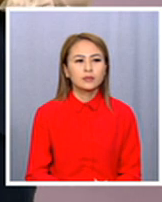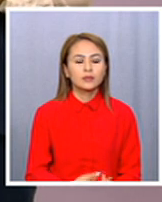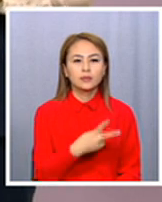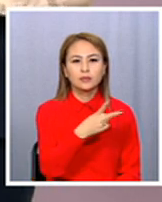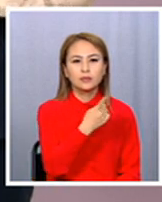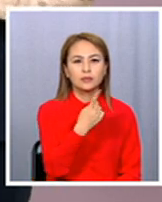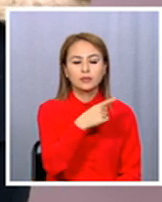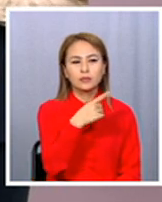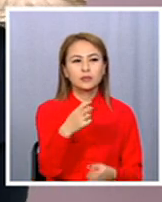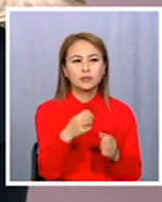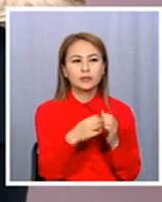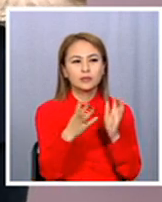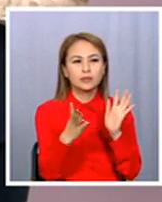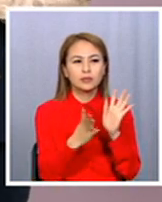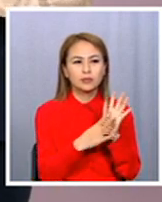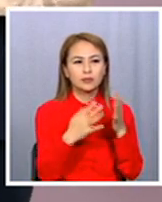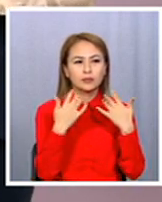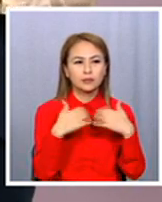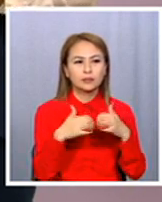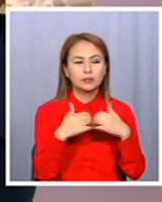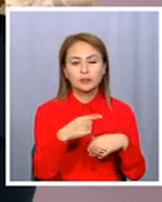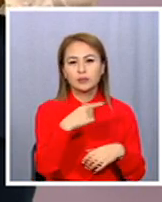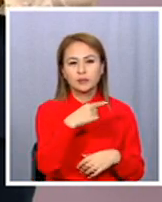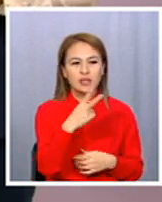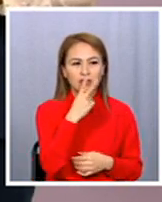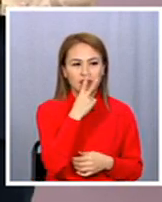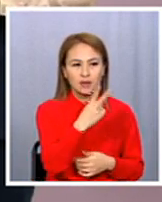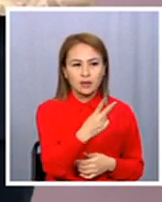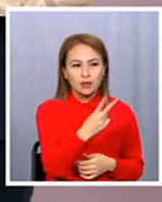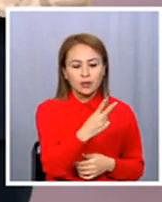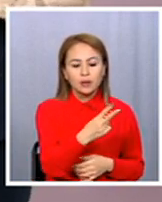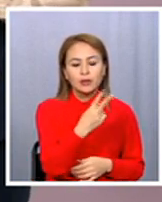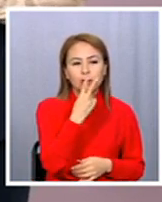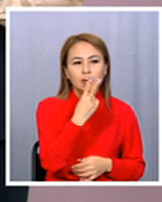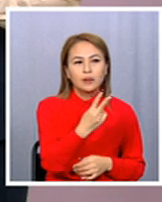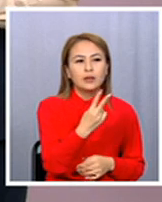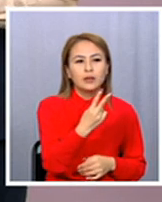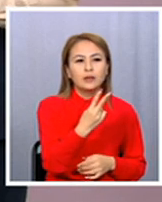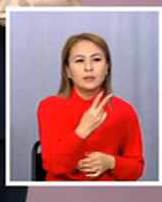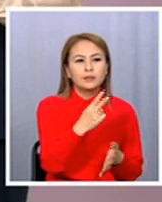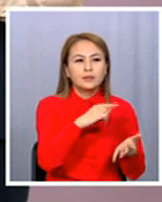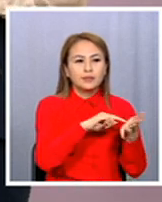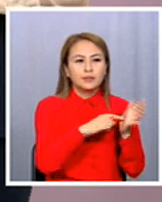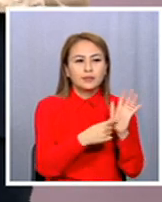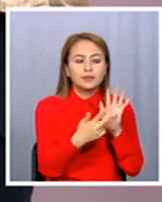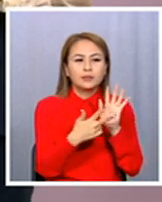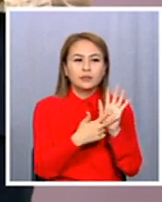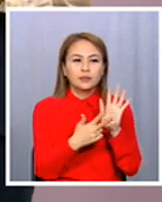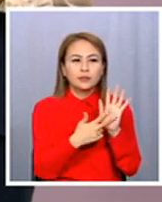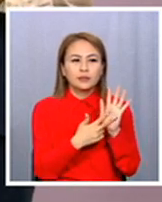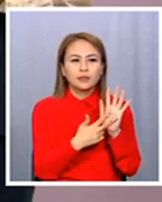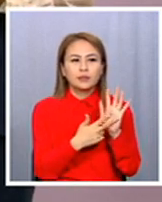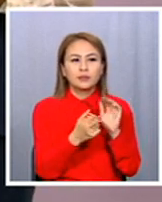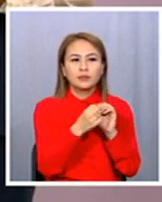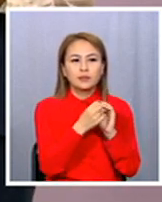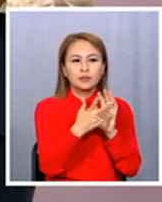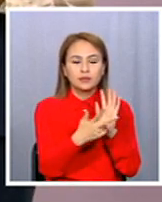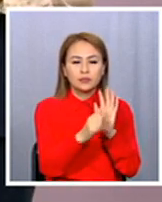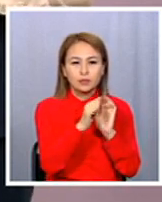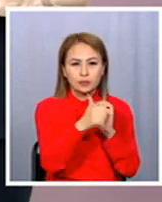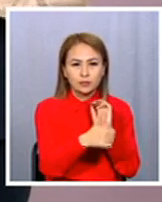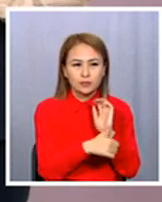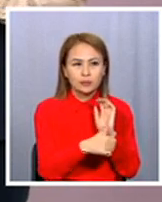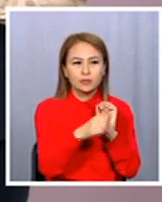21 мен 19 санының айырмасы 2-ге тең. 2 мен 8 санының көбейтіндісі 16-ға